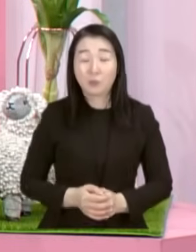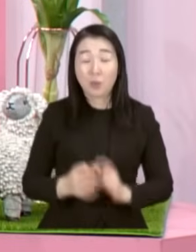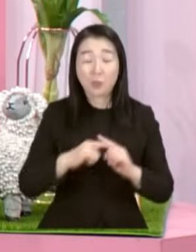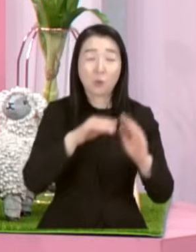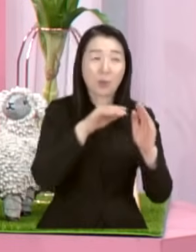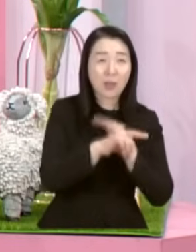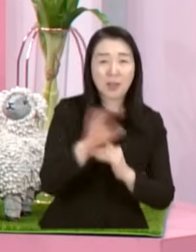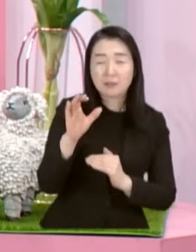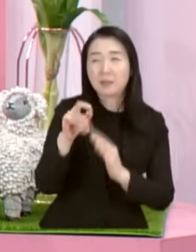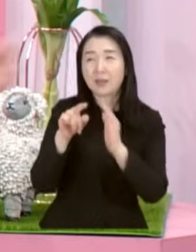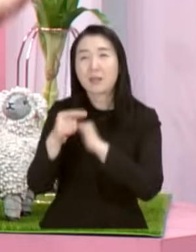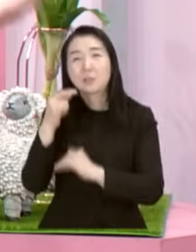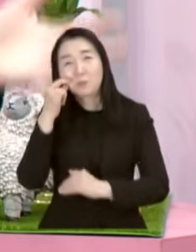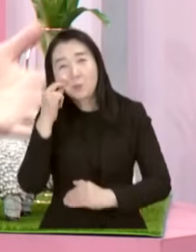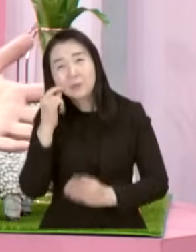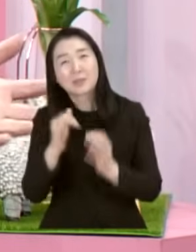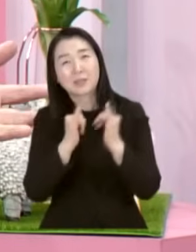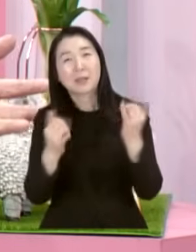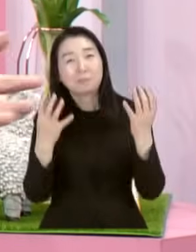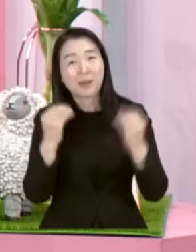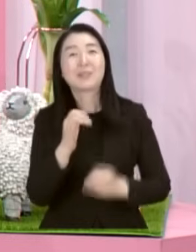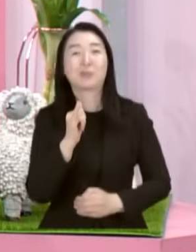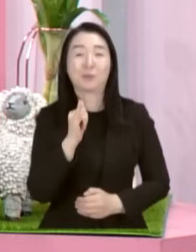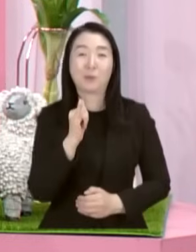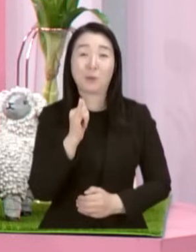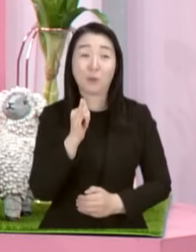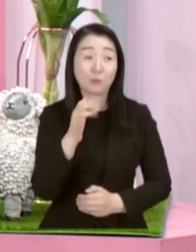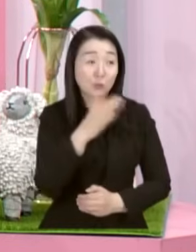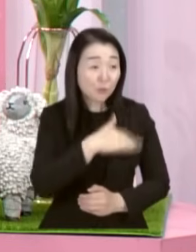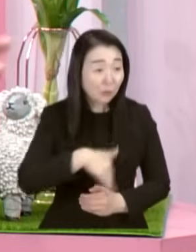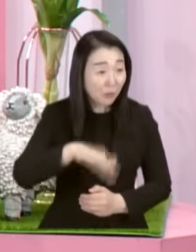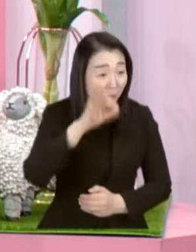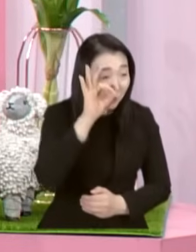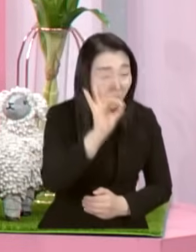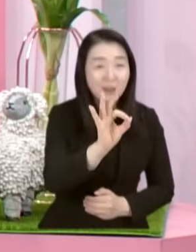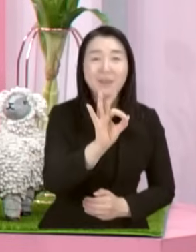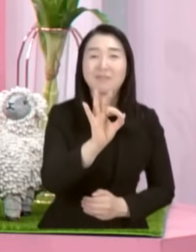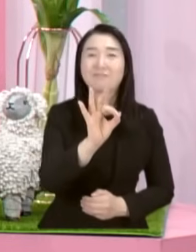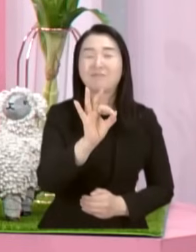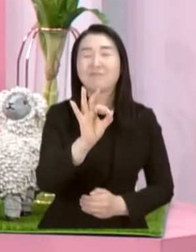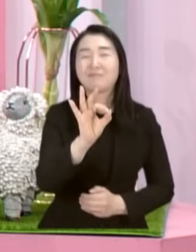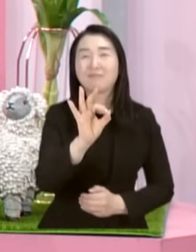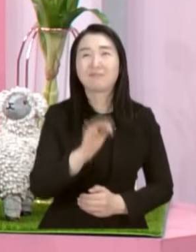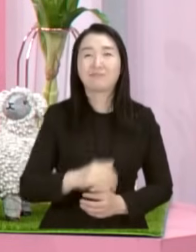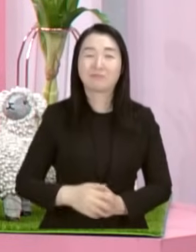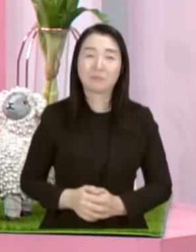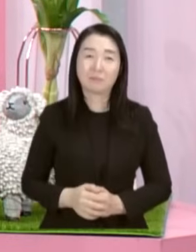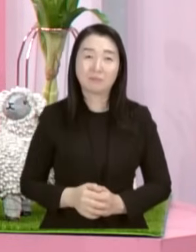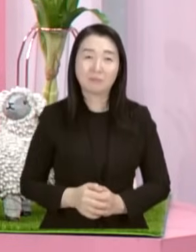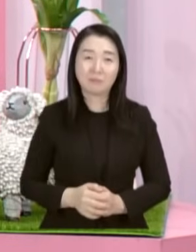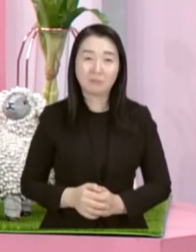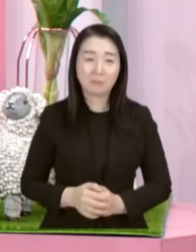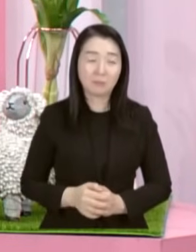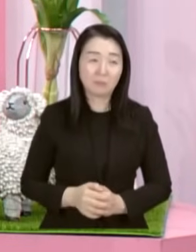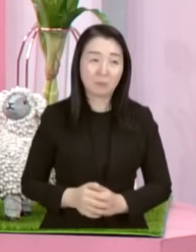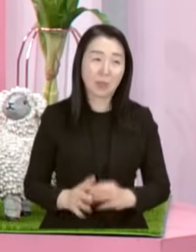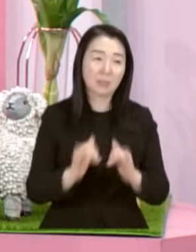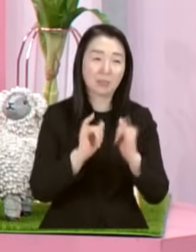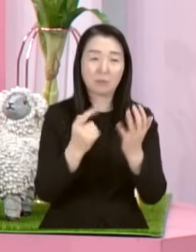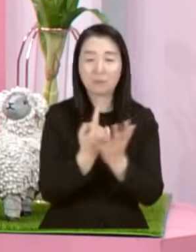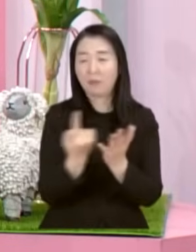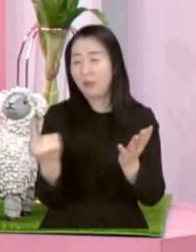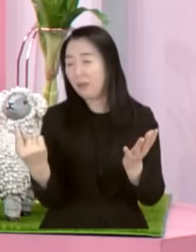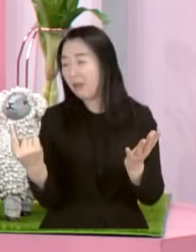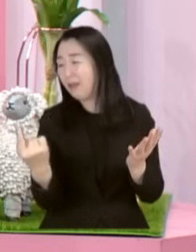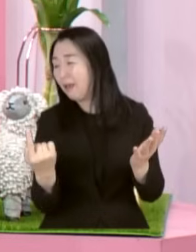분들은 갈 곳이 없는 분들이 아직도 있단 말이에요. 우리 주변에 돌아보면 그렇게 소외된 이웃들이 갈 곳이 없어서